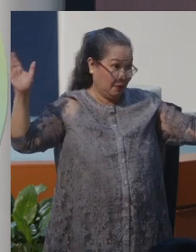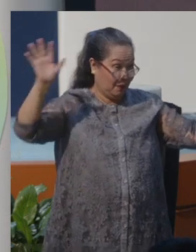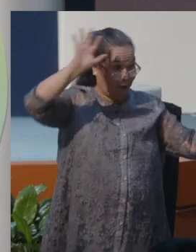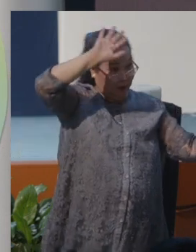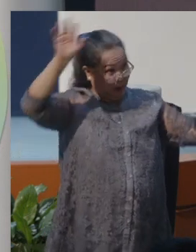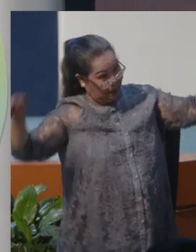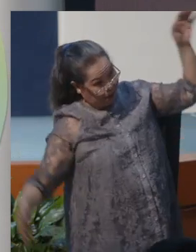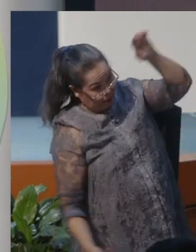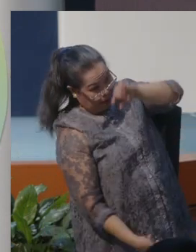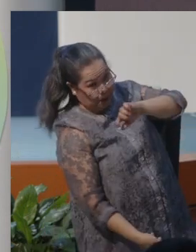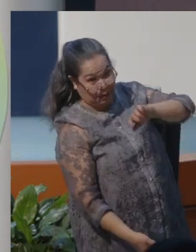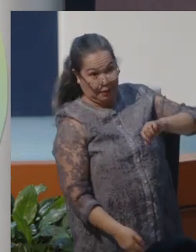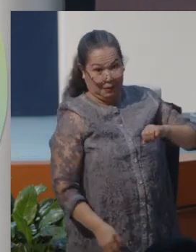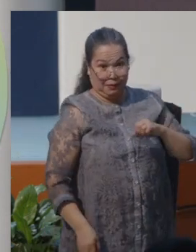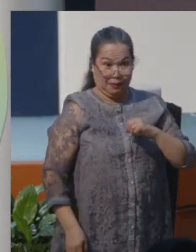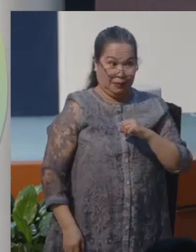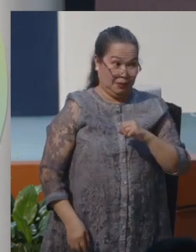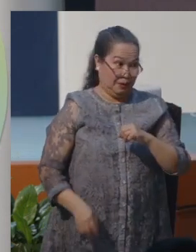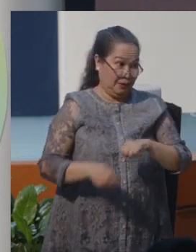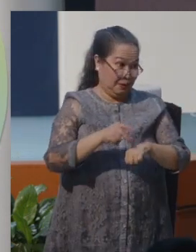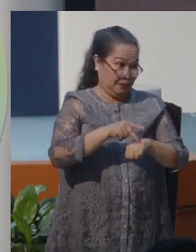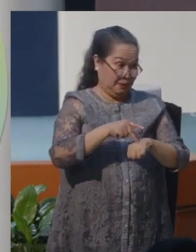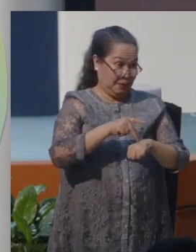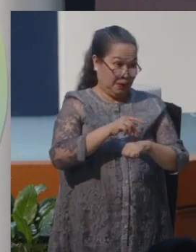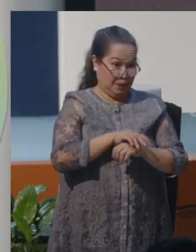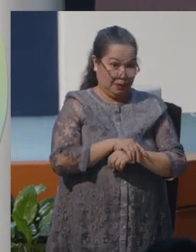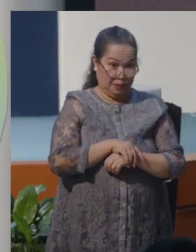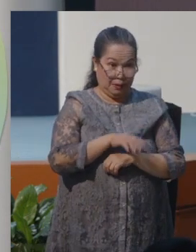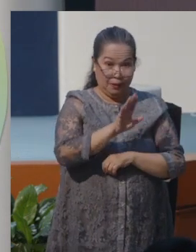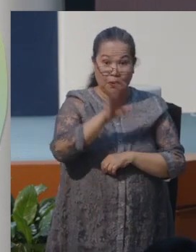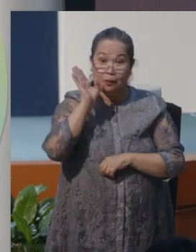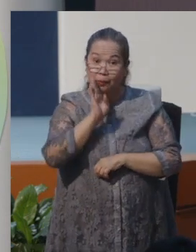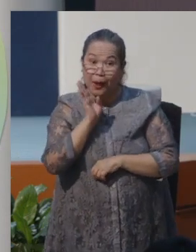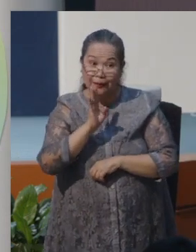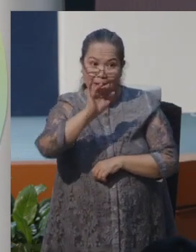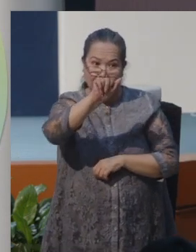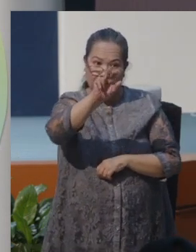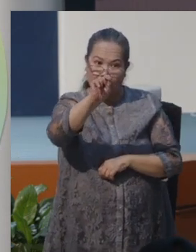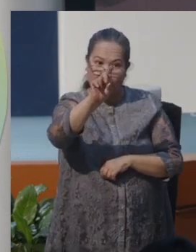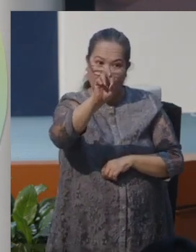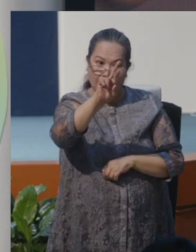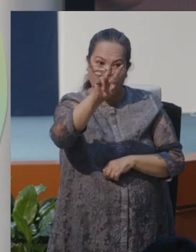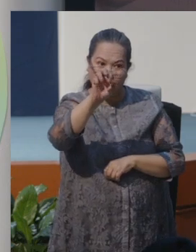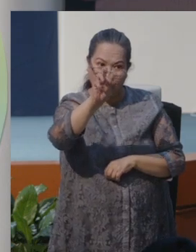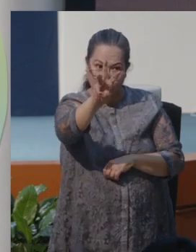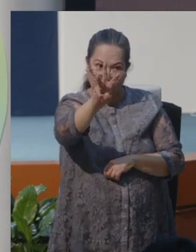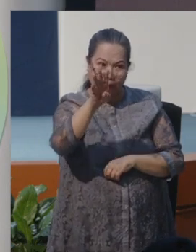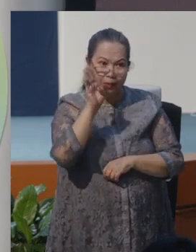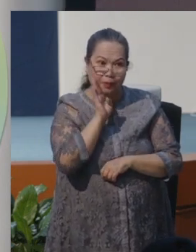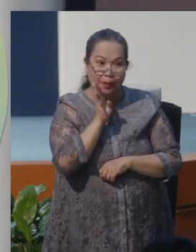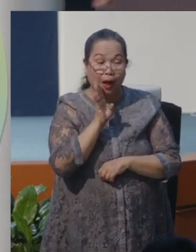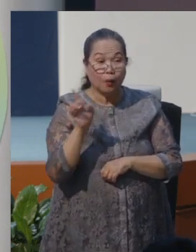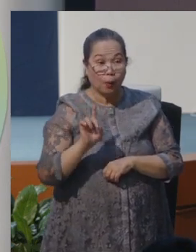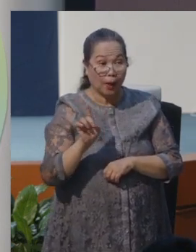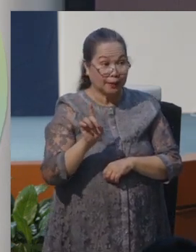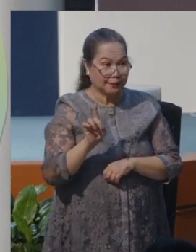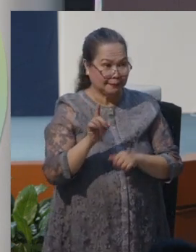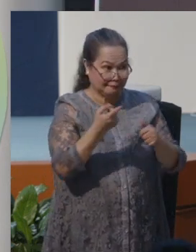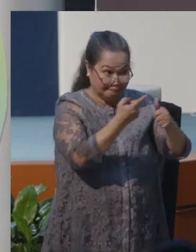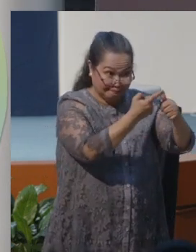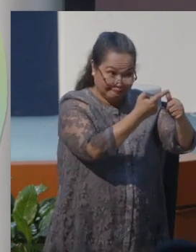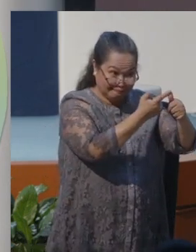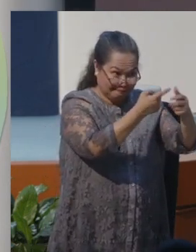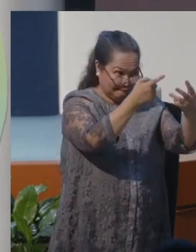Tingnan natin yung susunod, yung kanyang utol, si Andrew. No? Andrew, his brother. Yung first